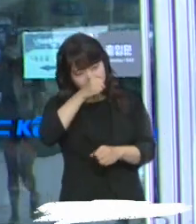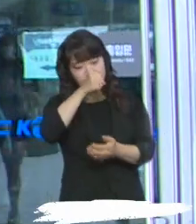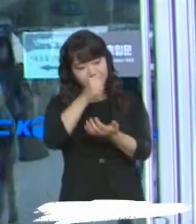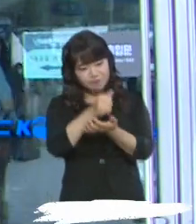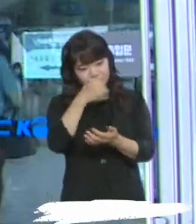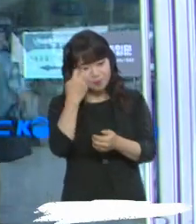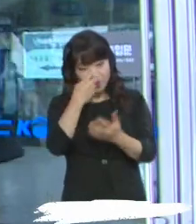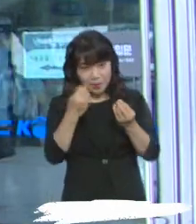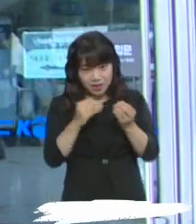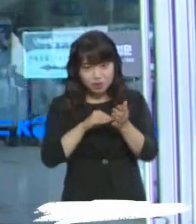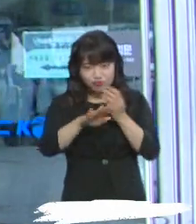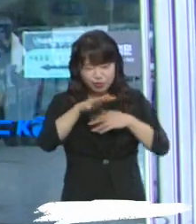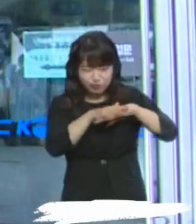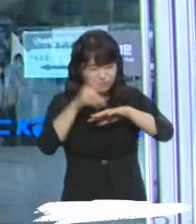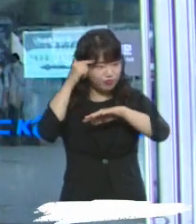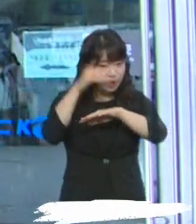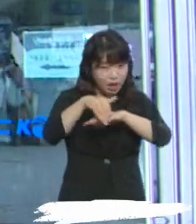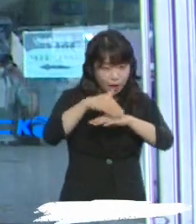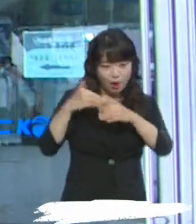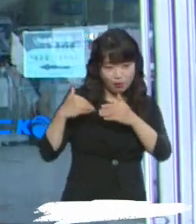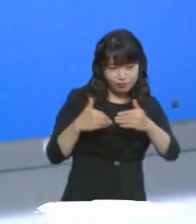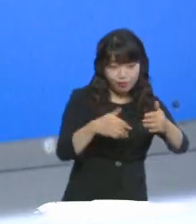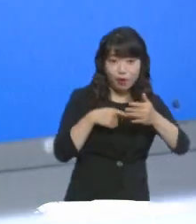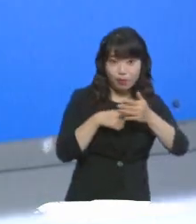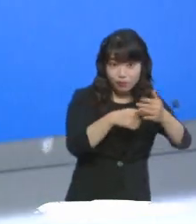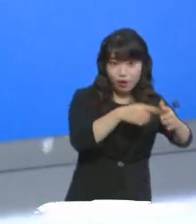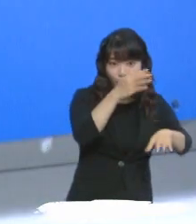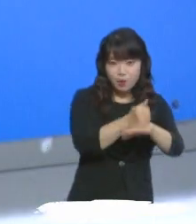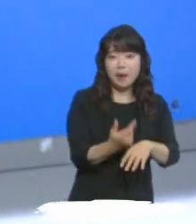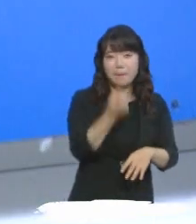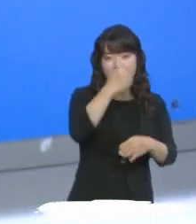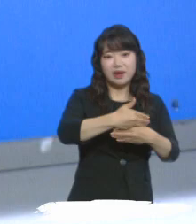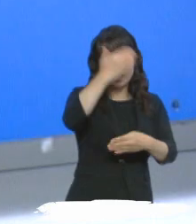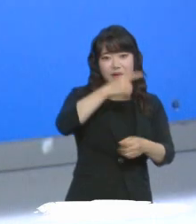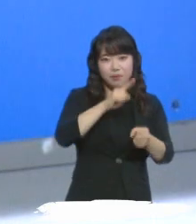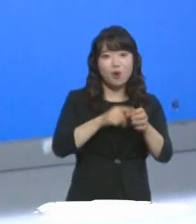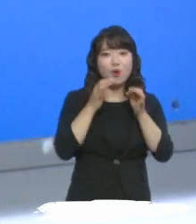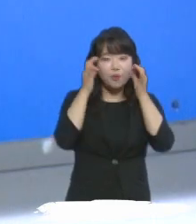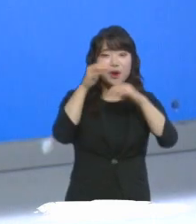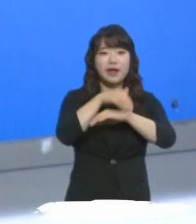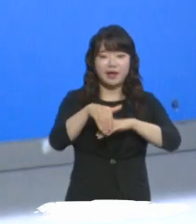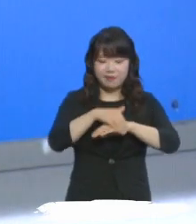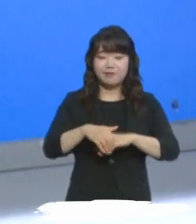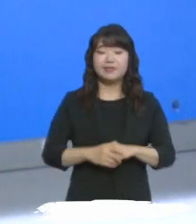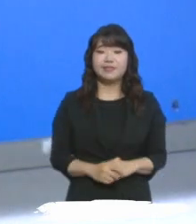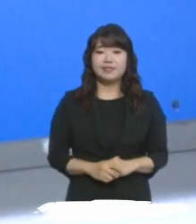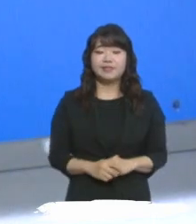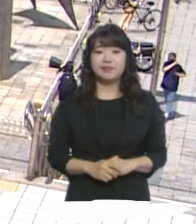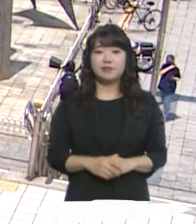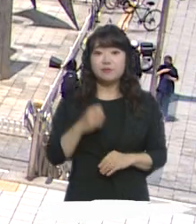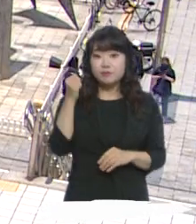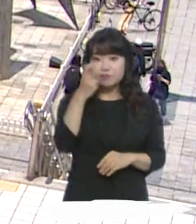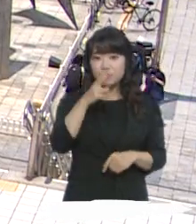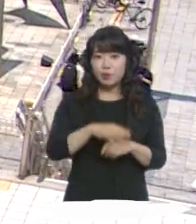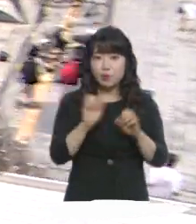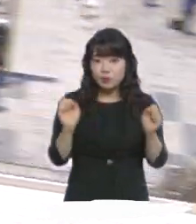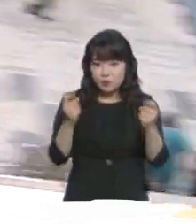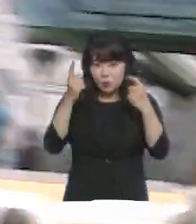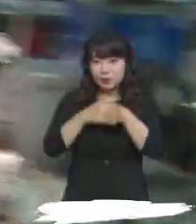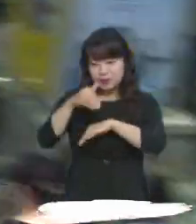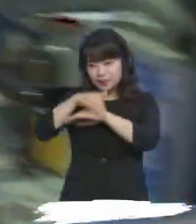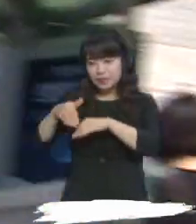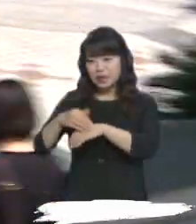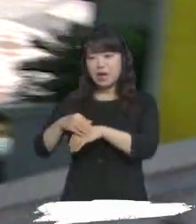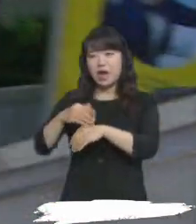기본계획, 기본 실시설계 등 후속 절차를 추진해 조기 개통할 수 있도록 노력한다는 계획입니다. 한편 같은 날 심의가